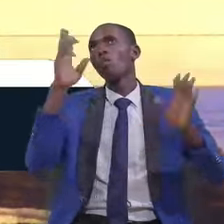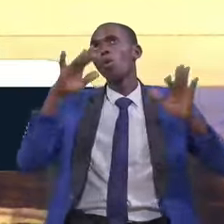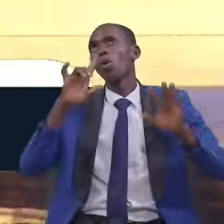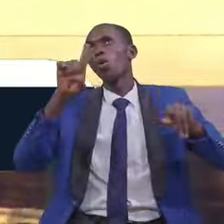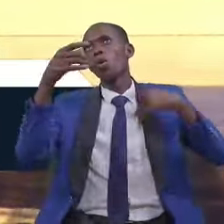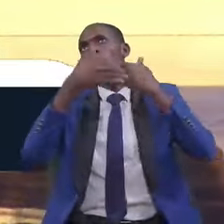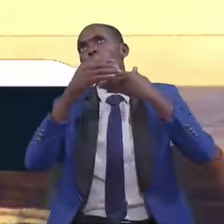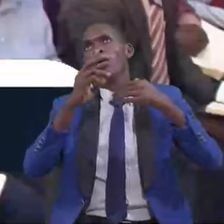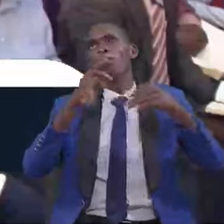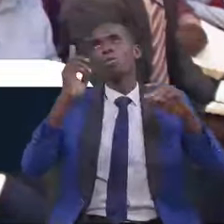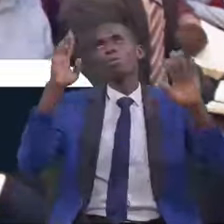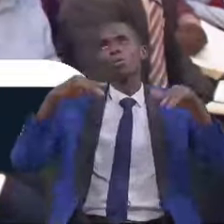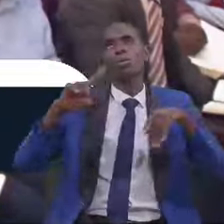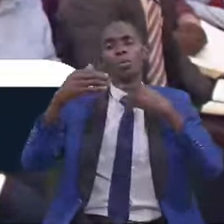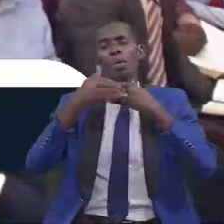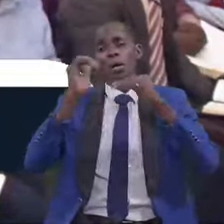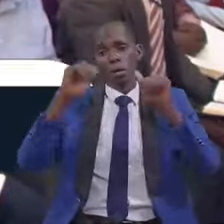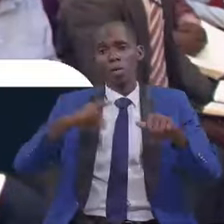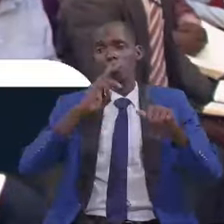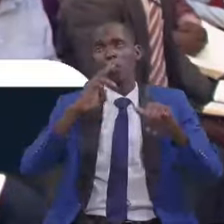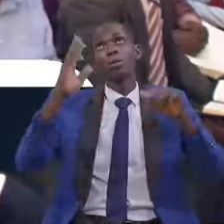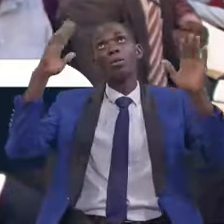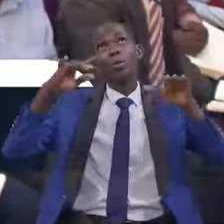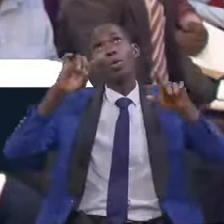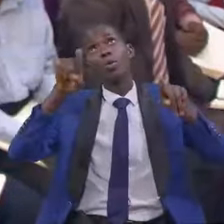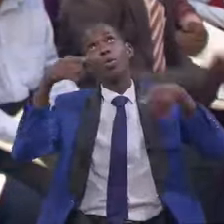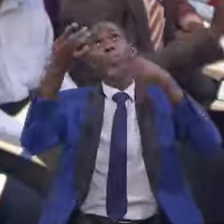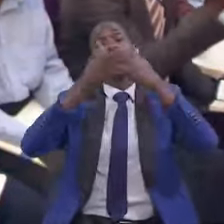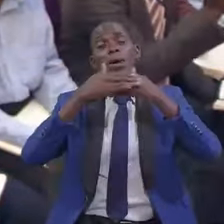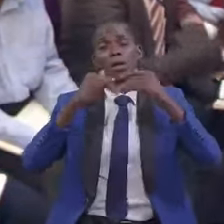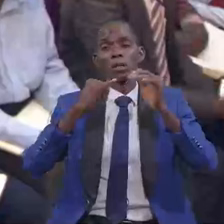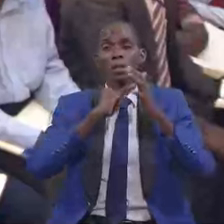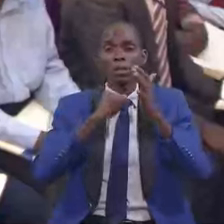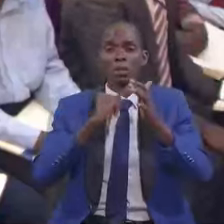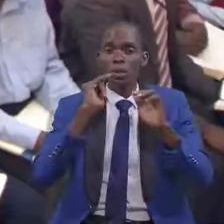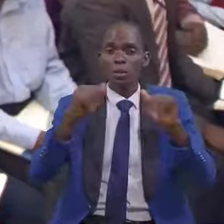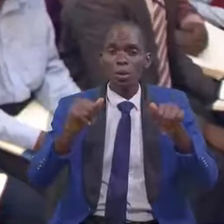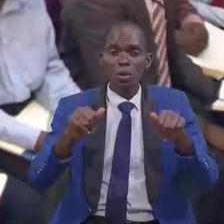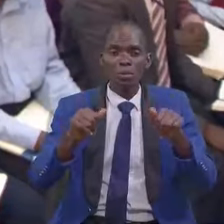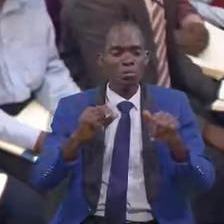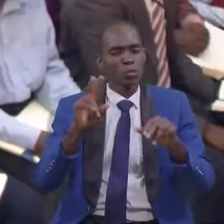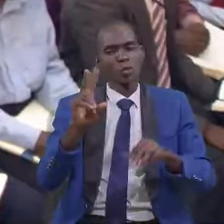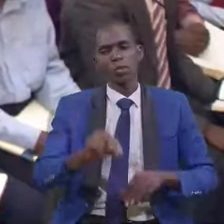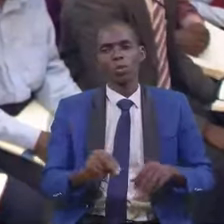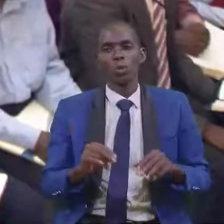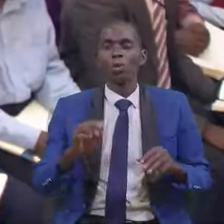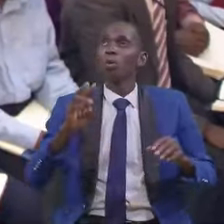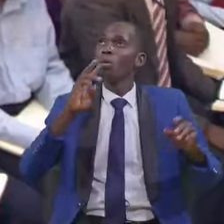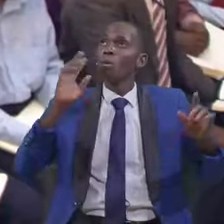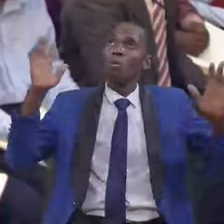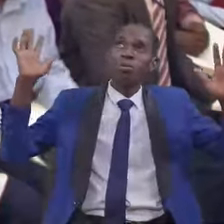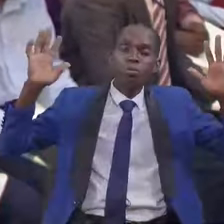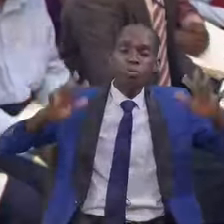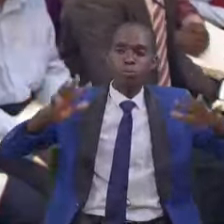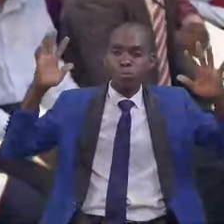va retourner? Je dis, est-ce que la pluie va retourner? Oui, la pluie de bénédiction viendra sur vous ce